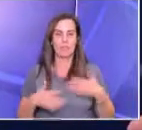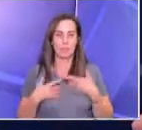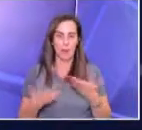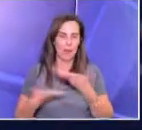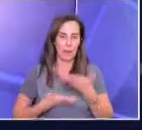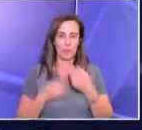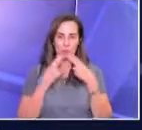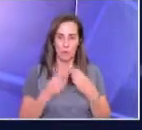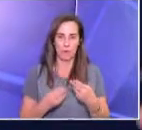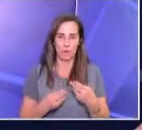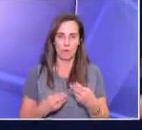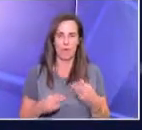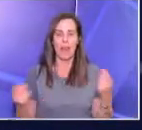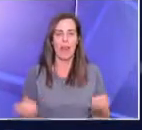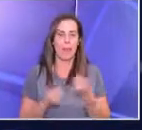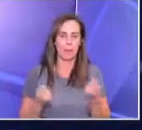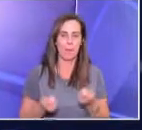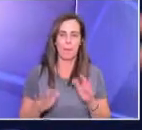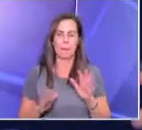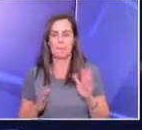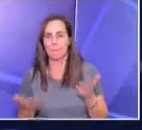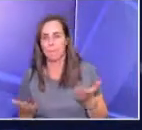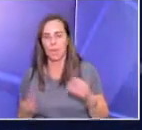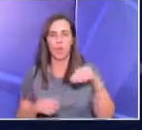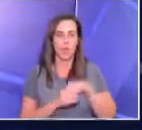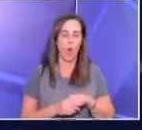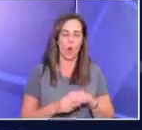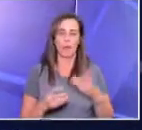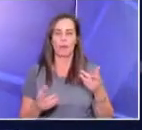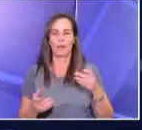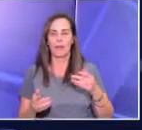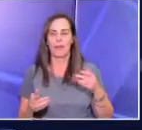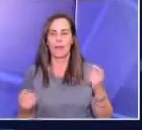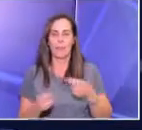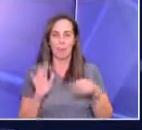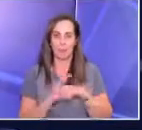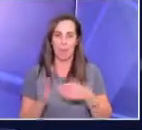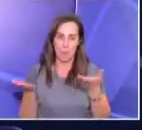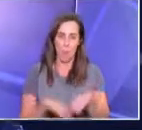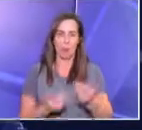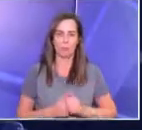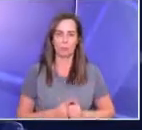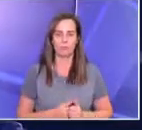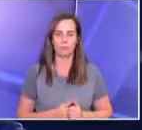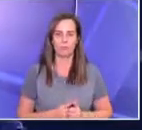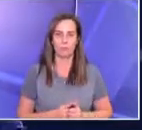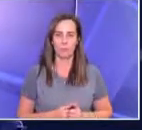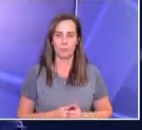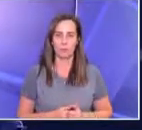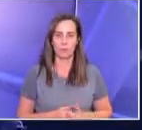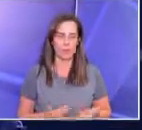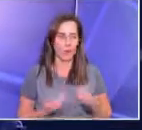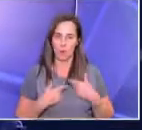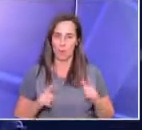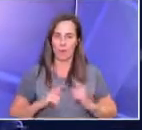נשמח לקבל תשובות לקמפיין, מהות, תוכן, קמפיין נגטיבי, הכל. בוא לאולפן שלנו. משכן לילה,